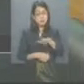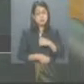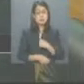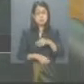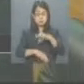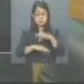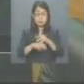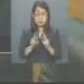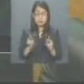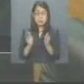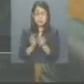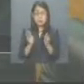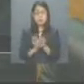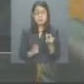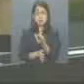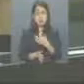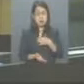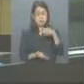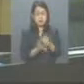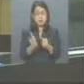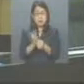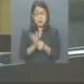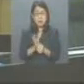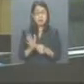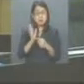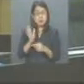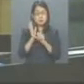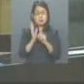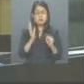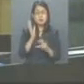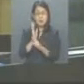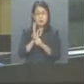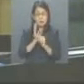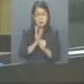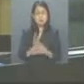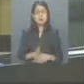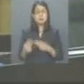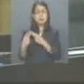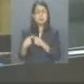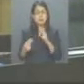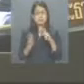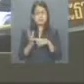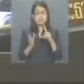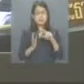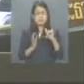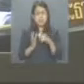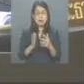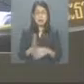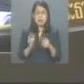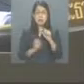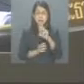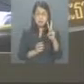ว้อาทินายวิรัตร่มเย็นสสระนองคุณหญิงกัลยาโสพลพาณิชย์นายคำนูนสิทธิสมานสวสรรห